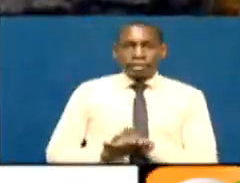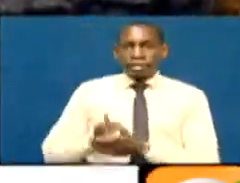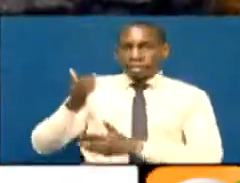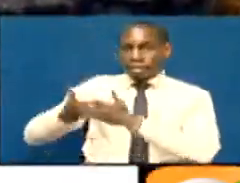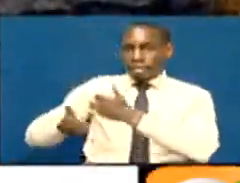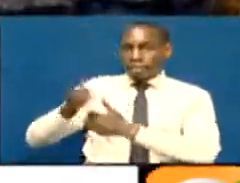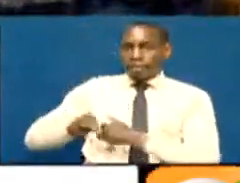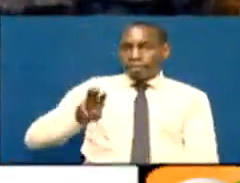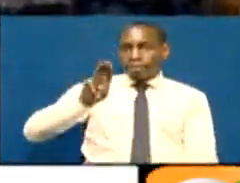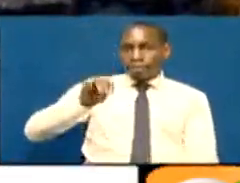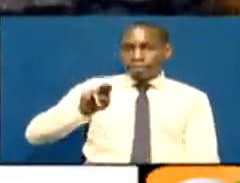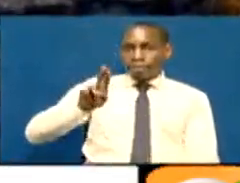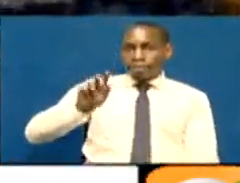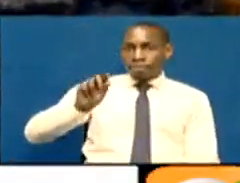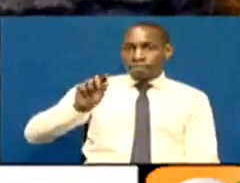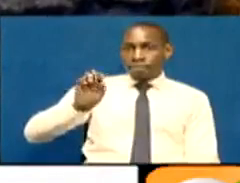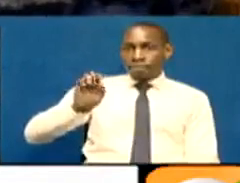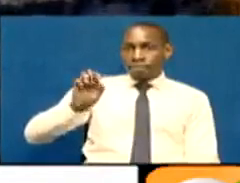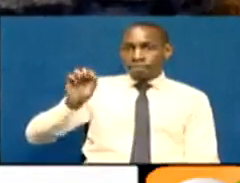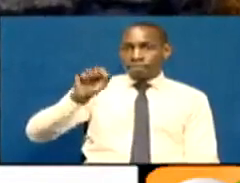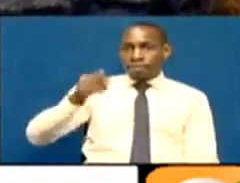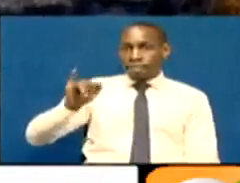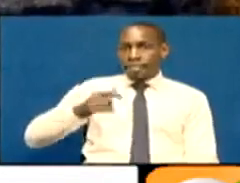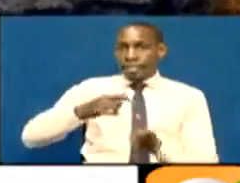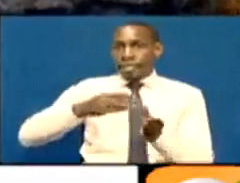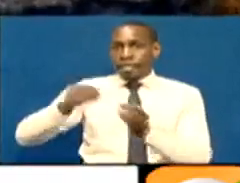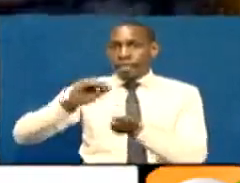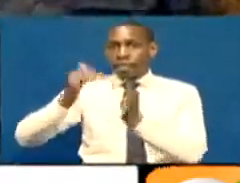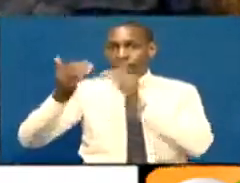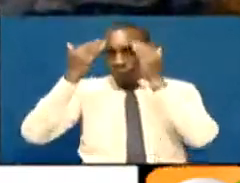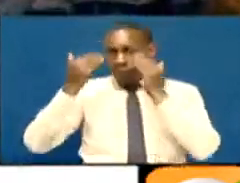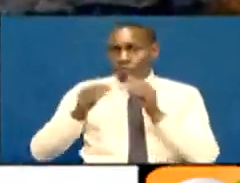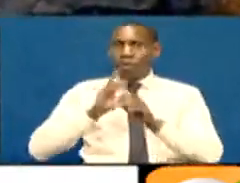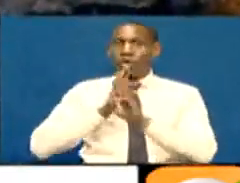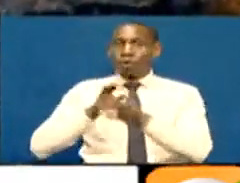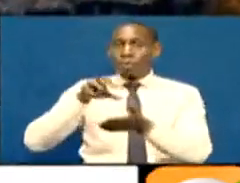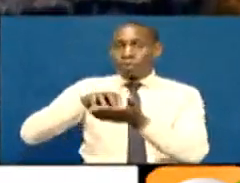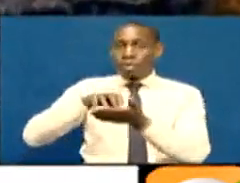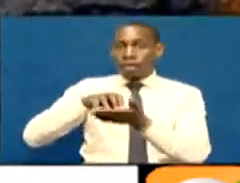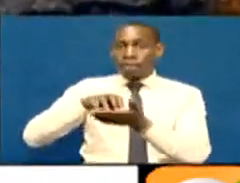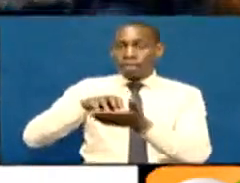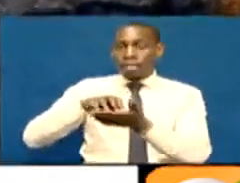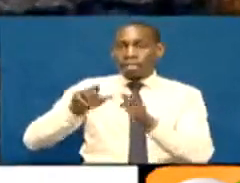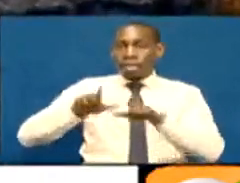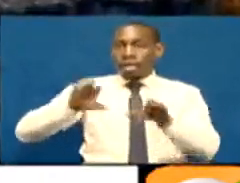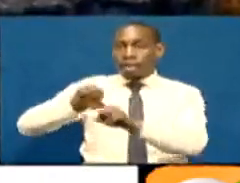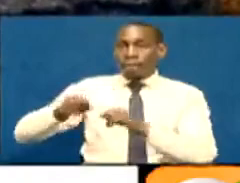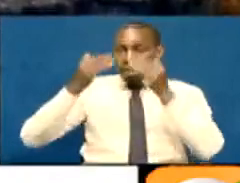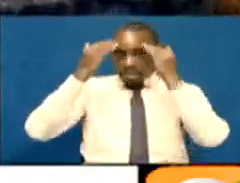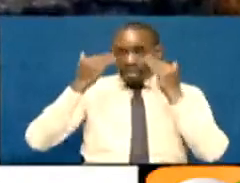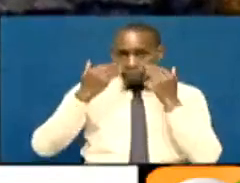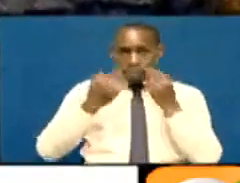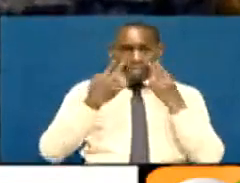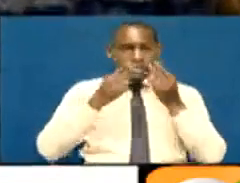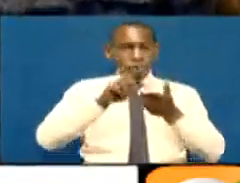muteshi akaenda kotini kusema shamba yangu imeibiwa, imenyakuliwa kinguvu. Koti ikampata